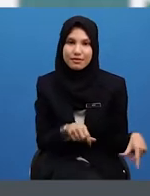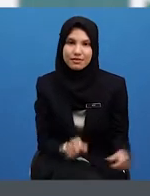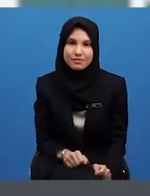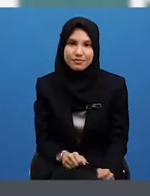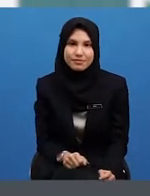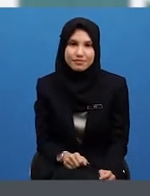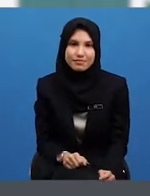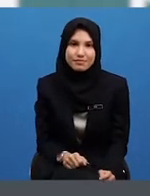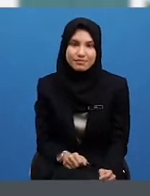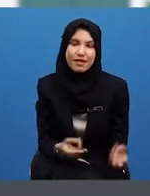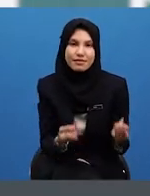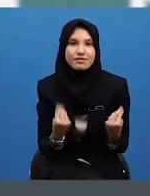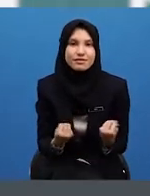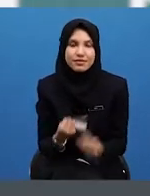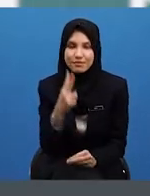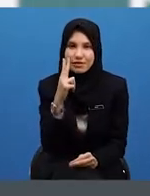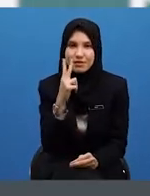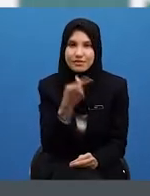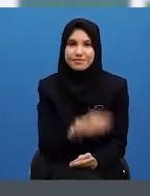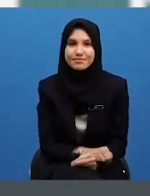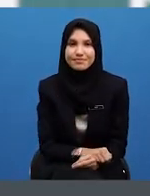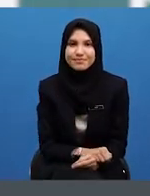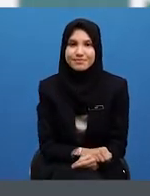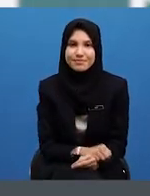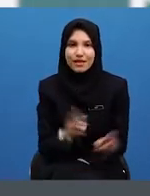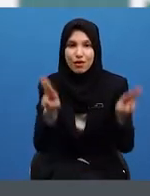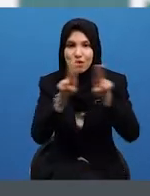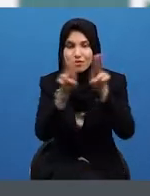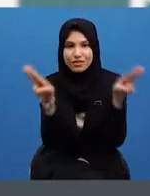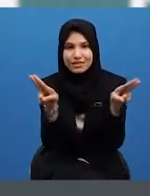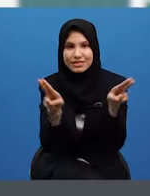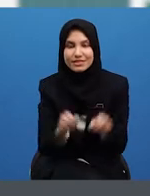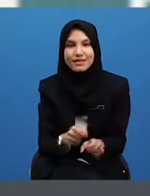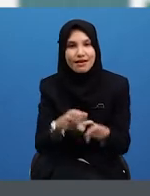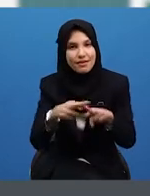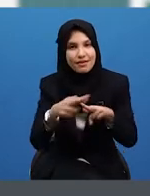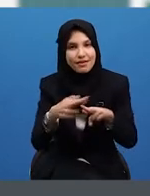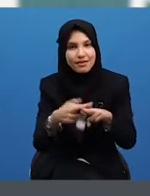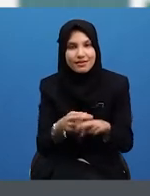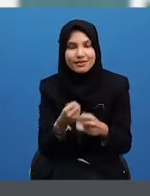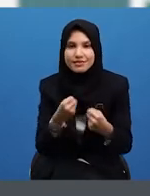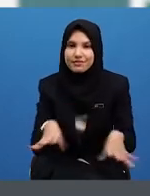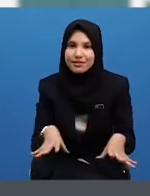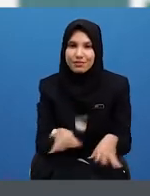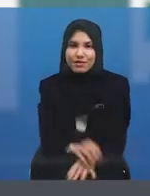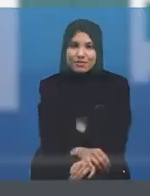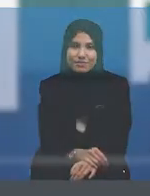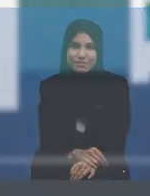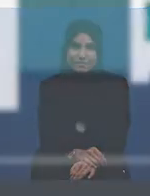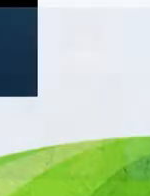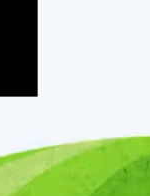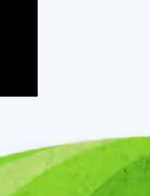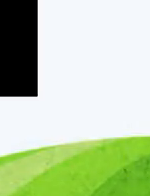bergerak-gerak ah Jung cipeuting OS primer ringkas ini yang Chingu telah